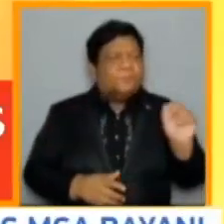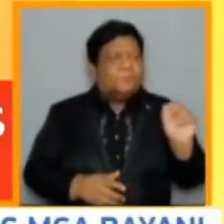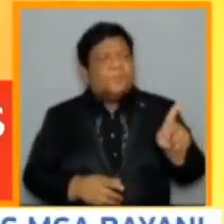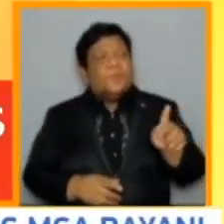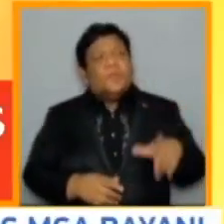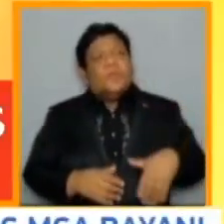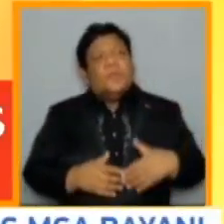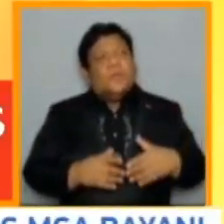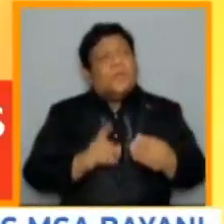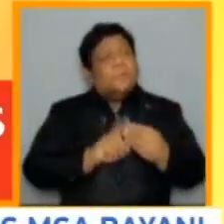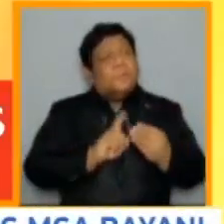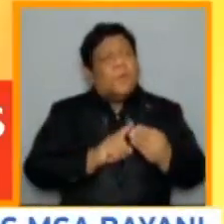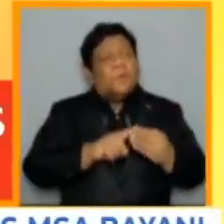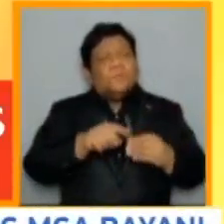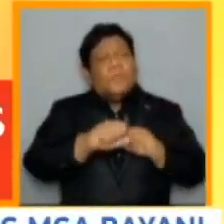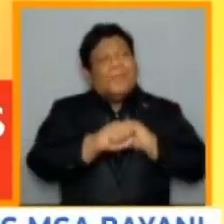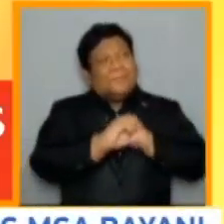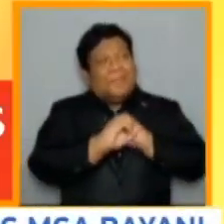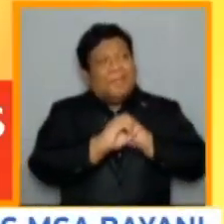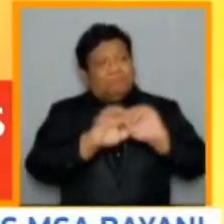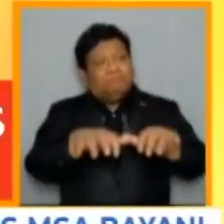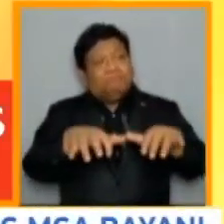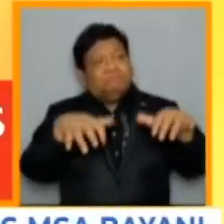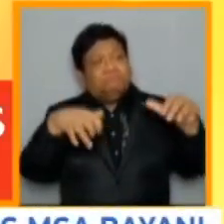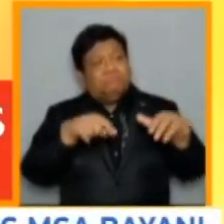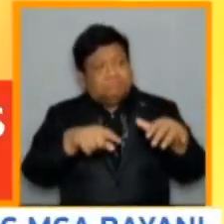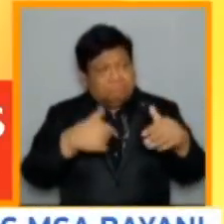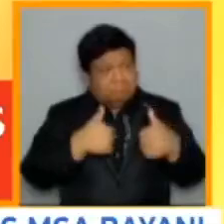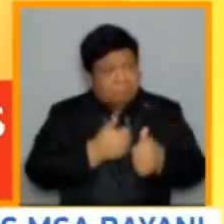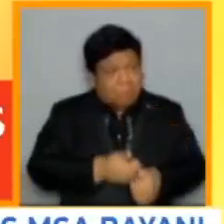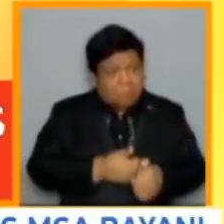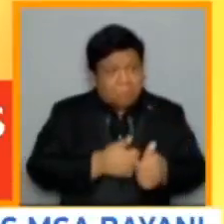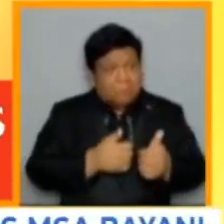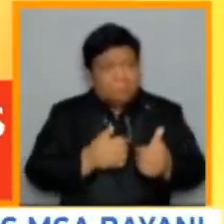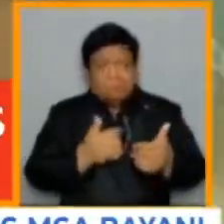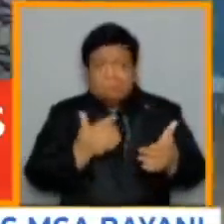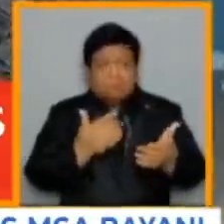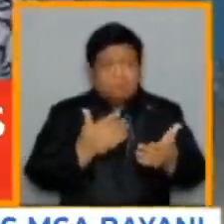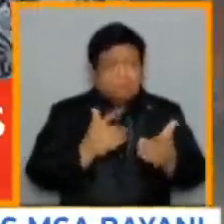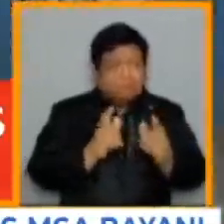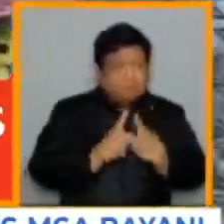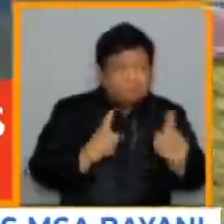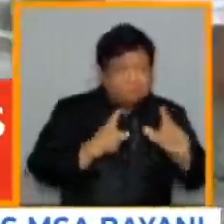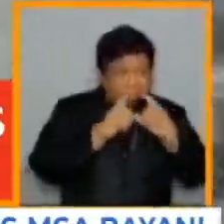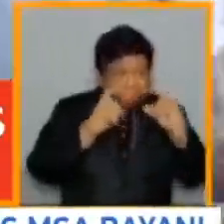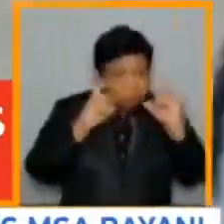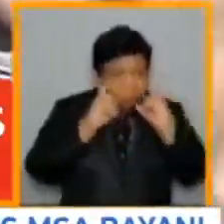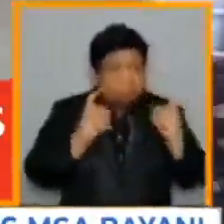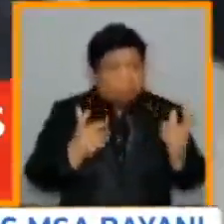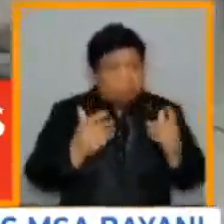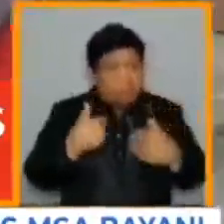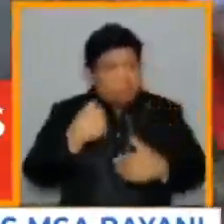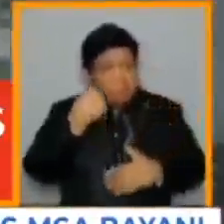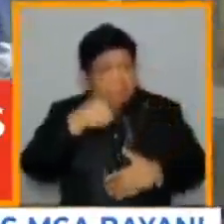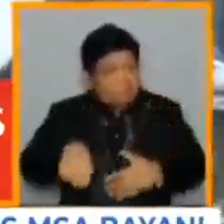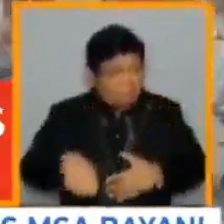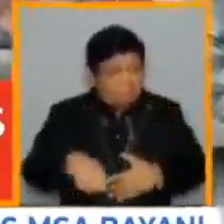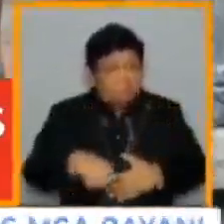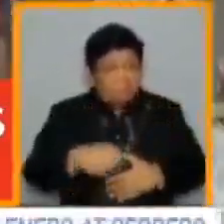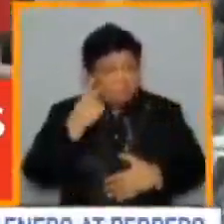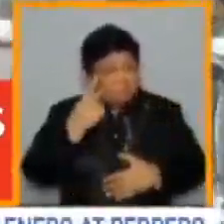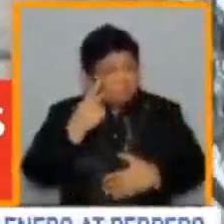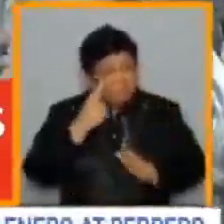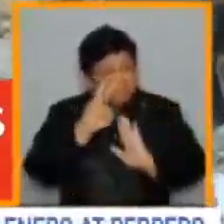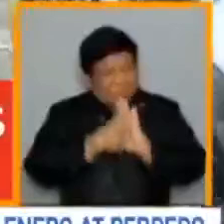campaign rally? May mga naiulat na bang lumalabag? Although nakikita natin minsan sa video, di ba? O paano yung pagdagsa ng mga